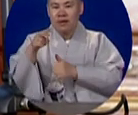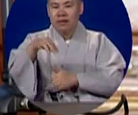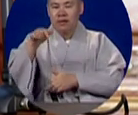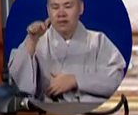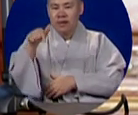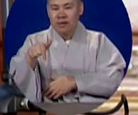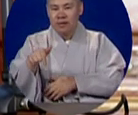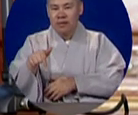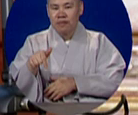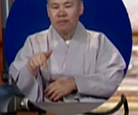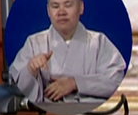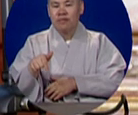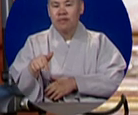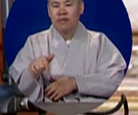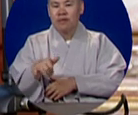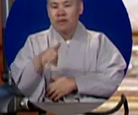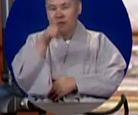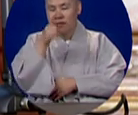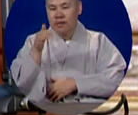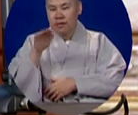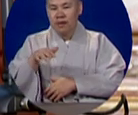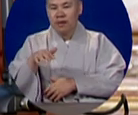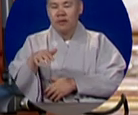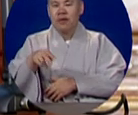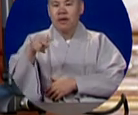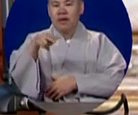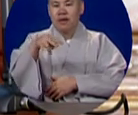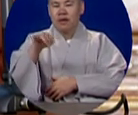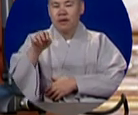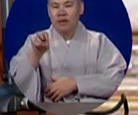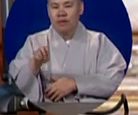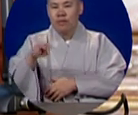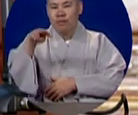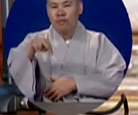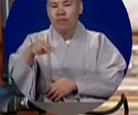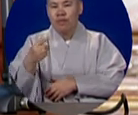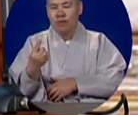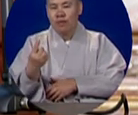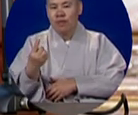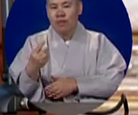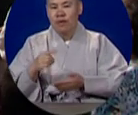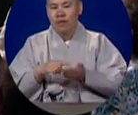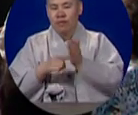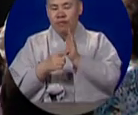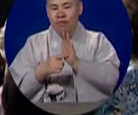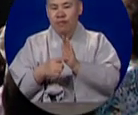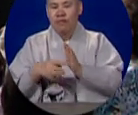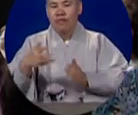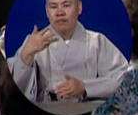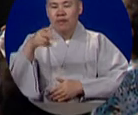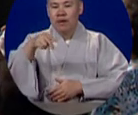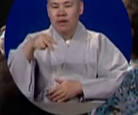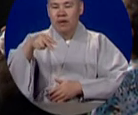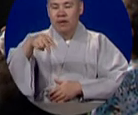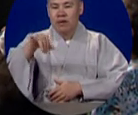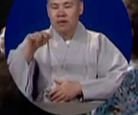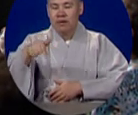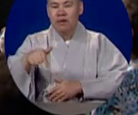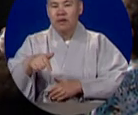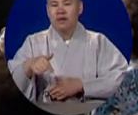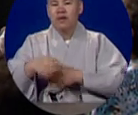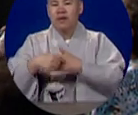이걸 심소라고 합니다 팔식을 심왕이라고 하고